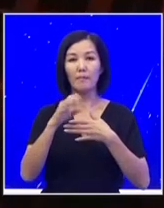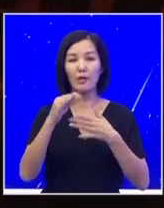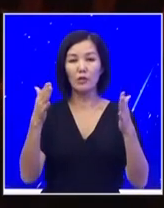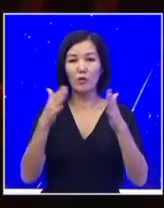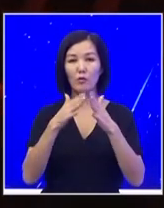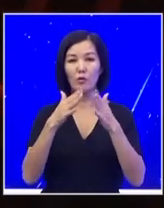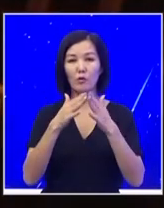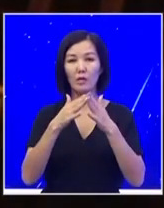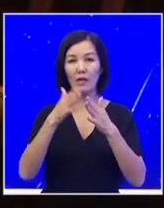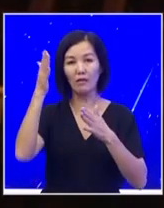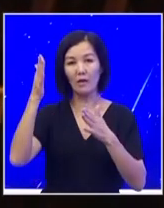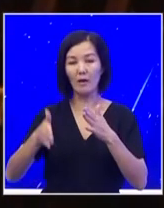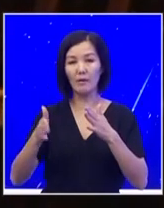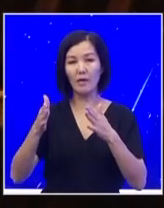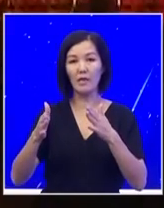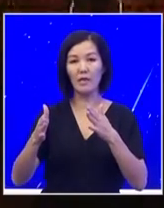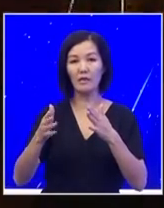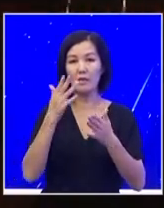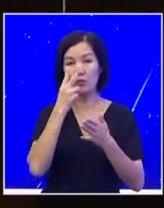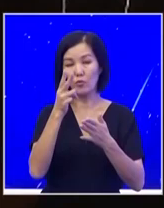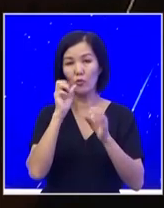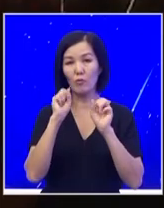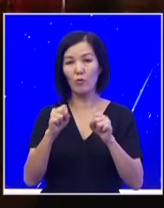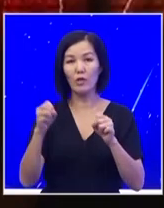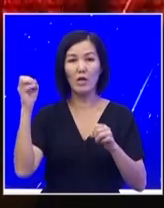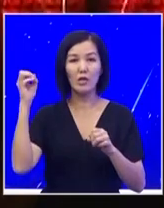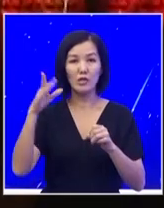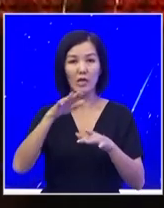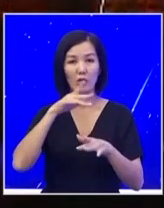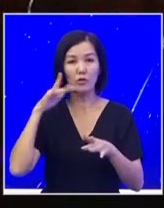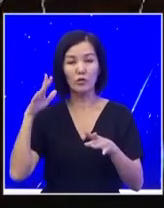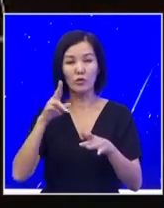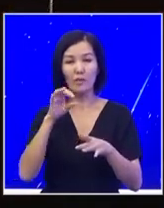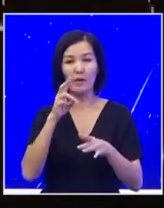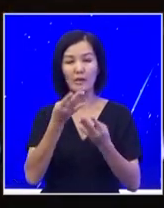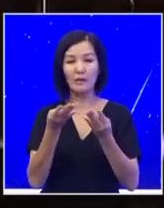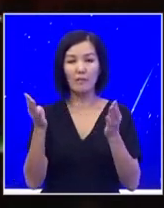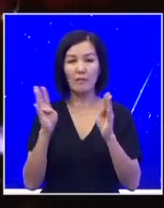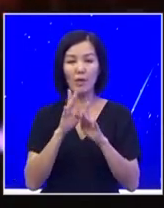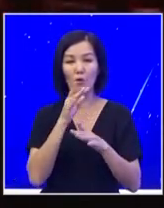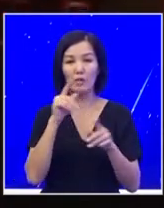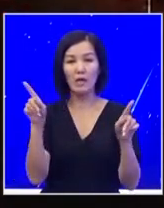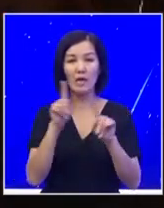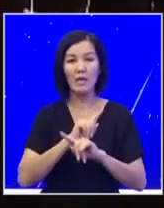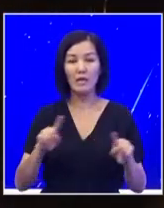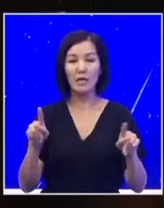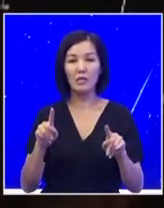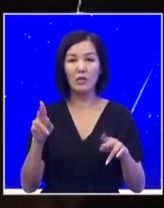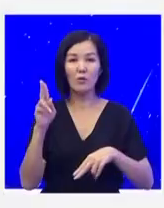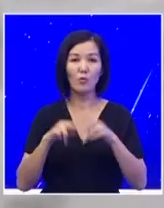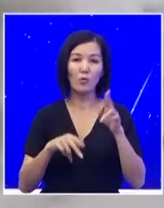үйінің қабырғаларында пайда болды. Ғимараттағы түрлі жарықшамдар пандемия тұсында тұрғындарға ерекше көңіл күй сыйлады.